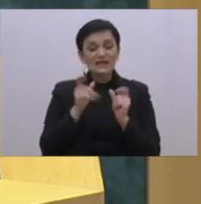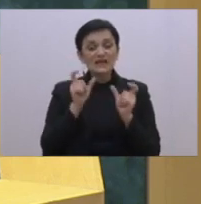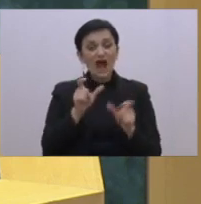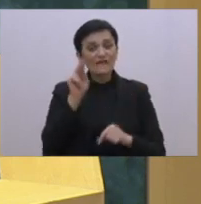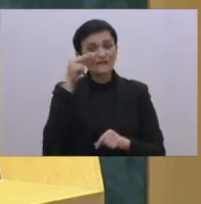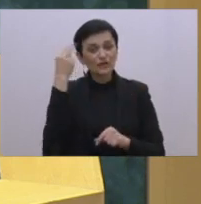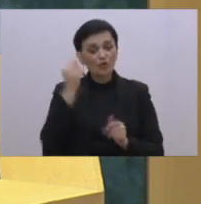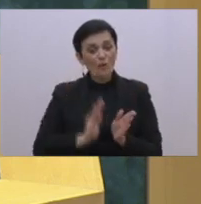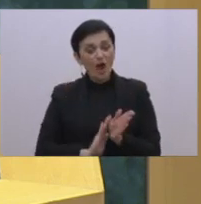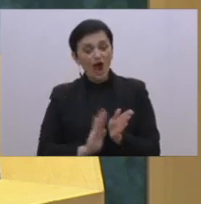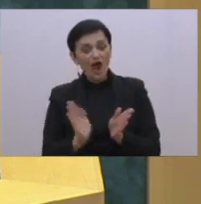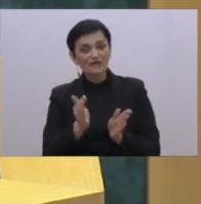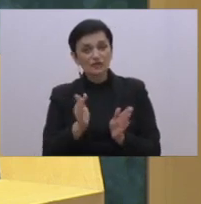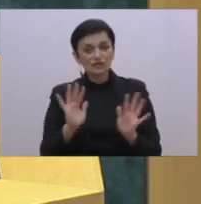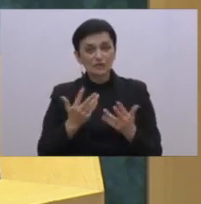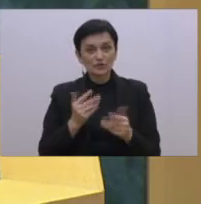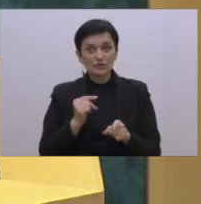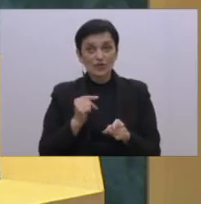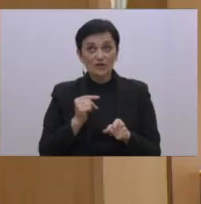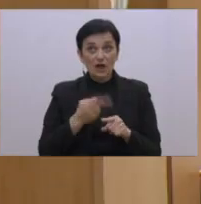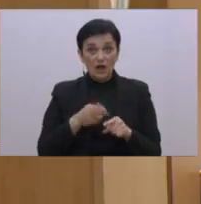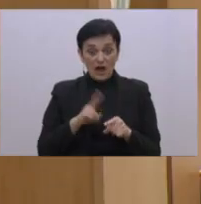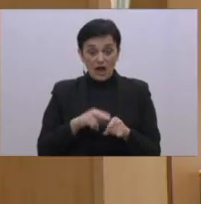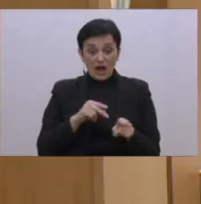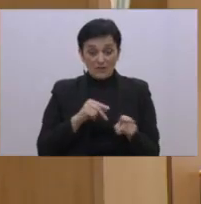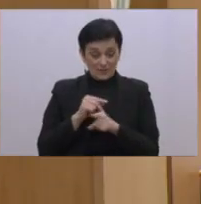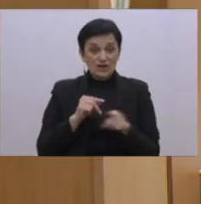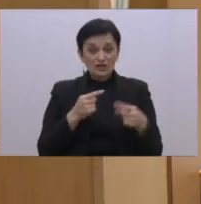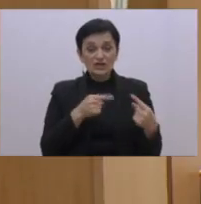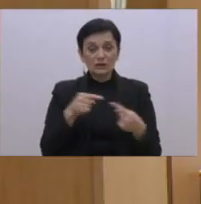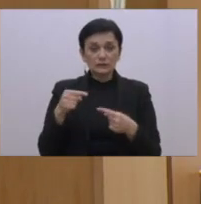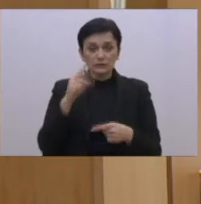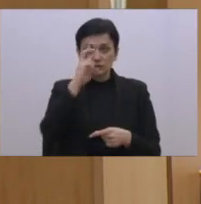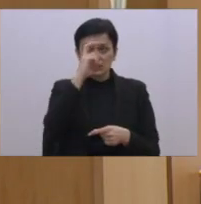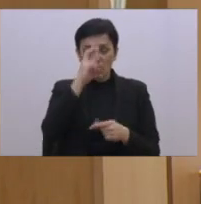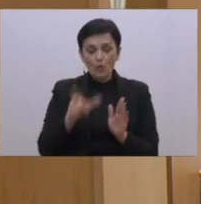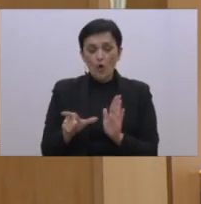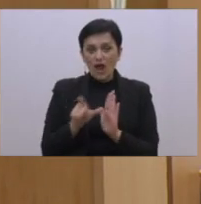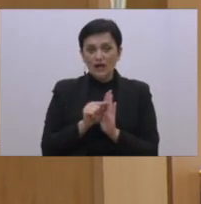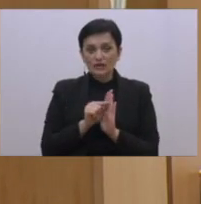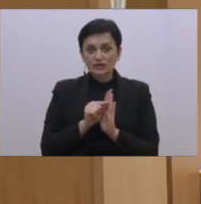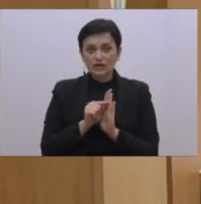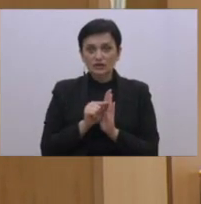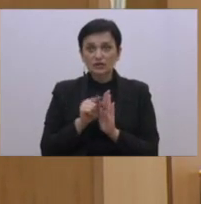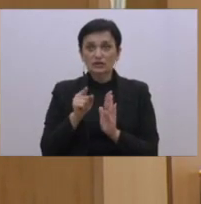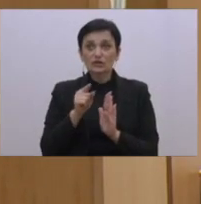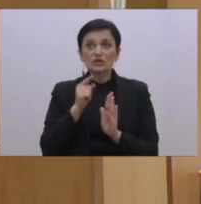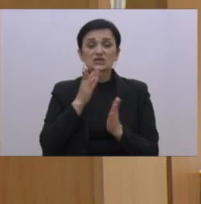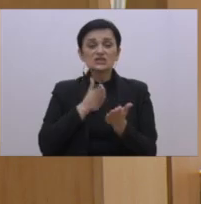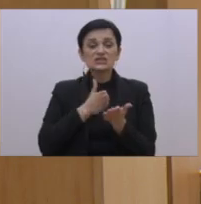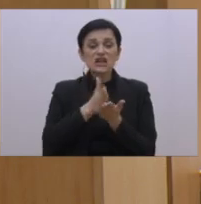ვითომ და გვერდის ავლის შემთხვევაში. ამ და სხვა შემთხვევებში სახელმწიფოსთან ერთად უშუალო დარტყმის